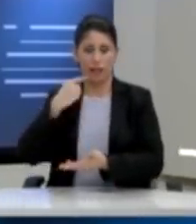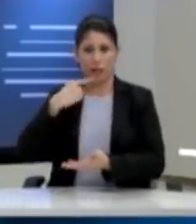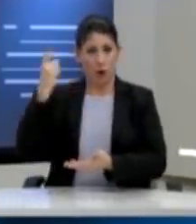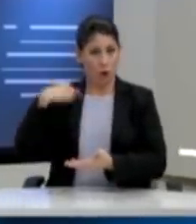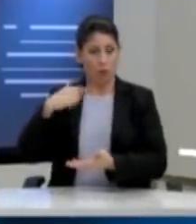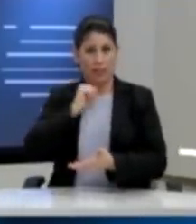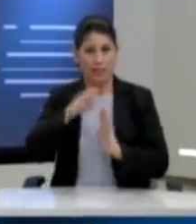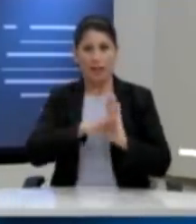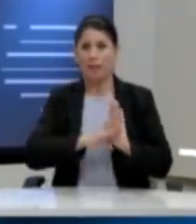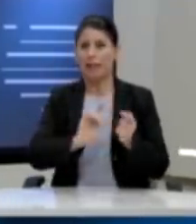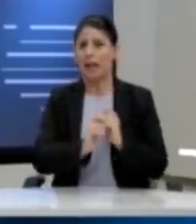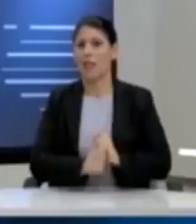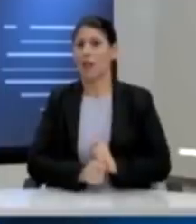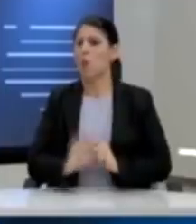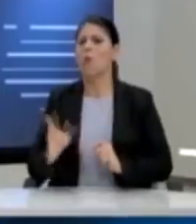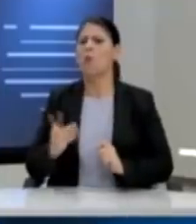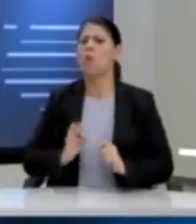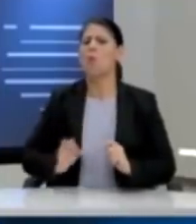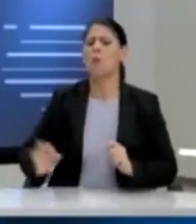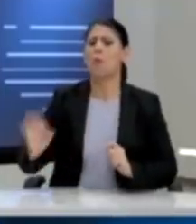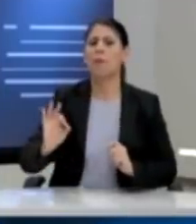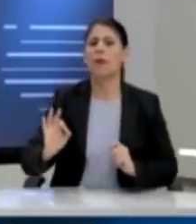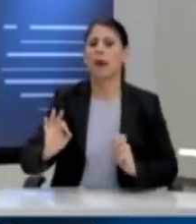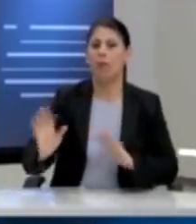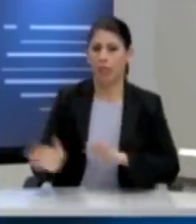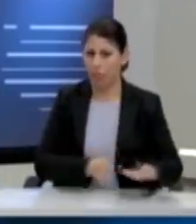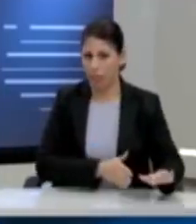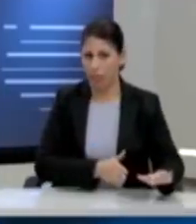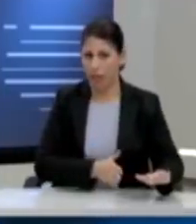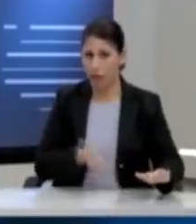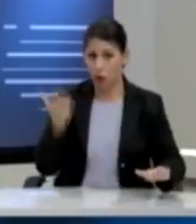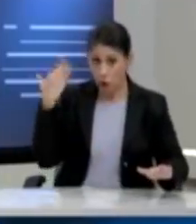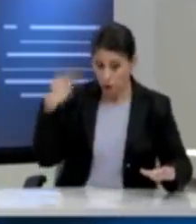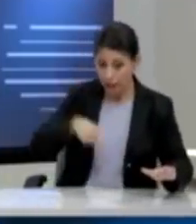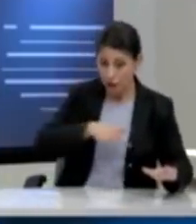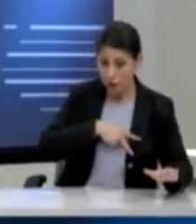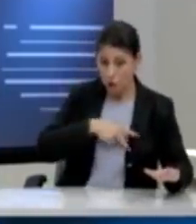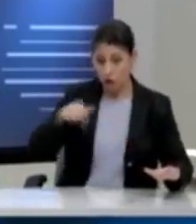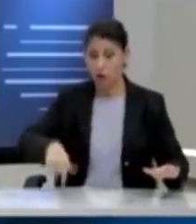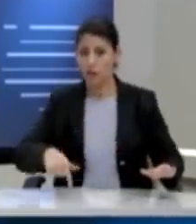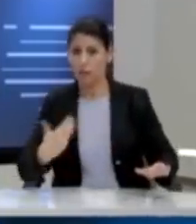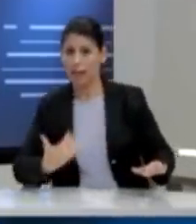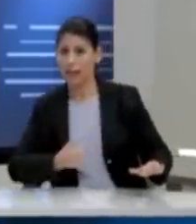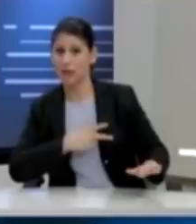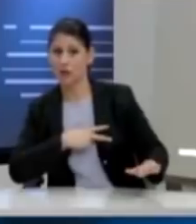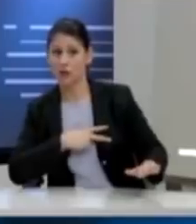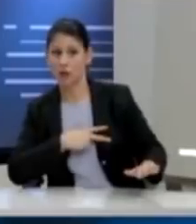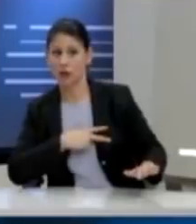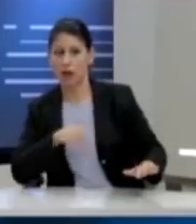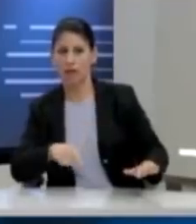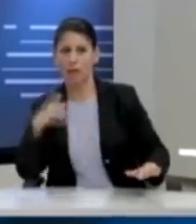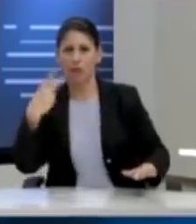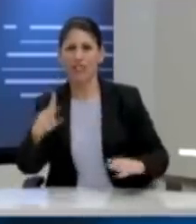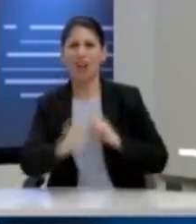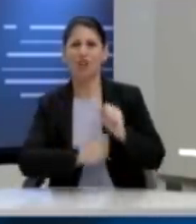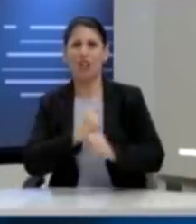προηγούμενη συνταγματική αναθέωση. Πού πήγε? Στα ζητητά. Ποιο ήταν σωστό, το τότε ή το σήμερα? Αυτά που έχουν γίνει πριν από